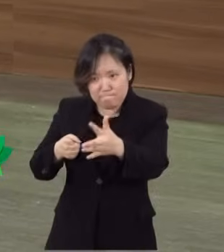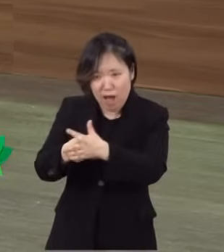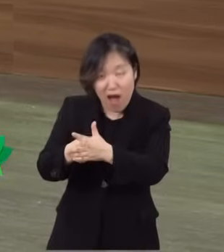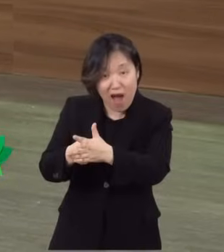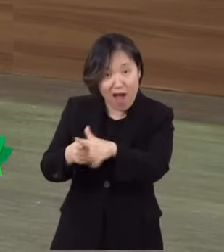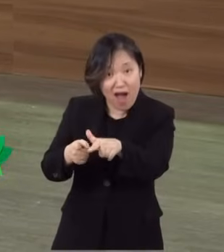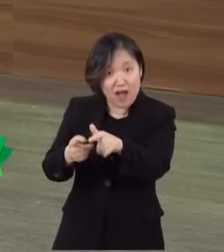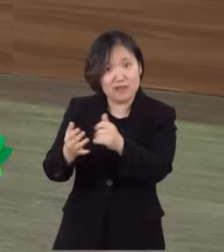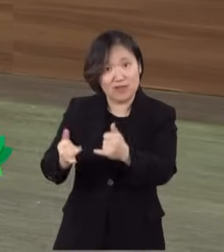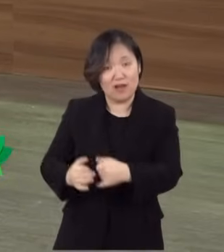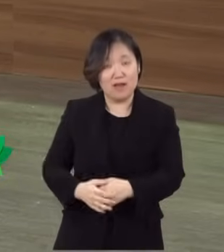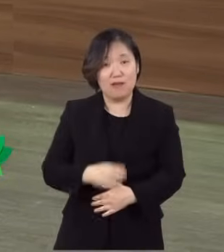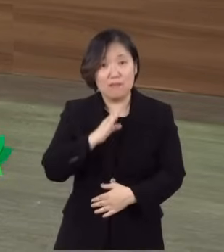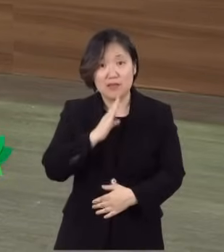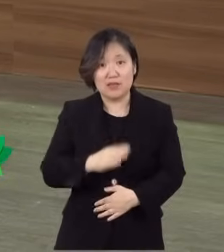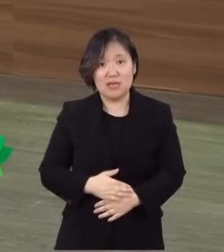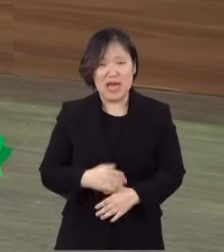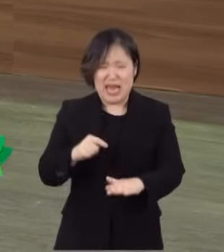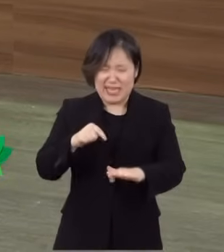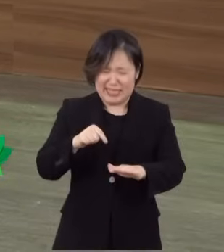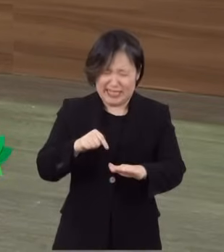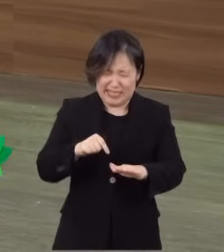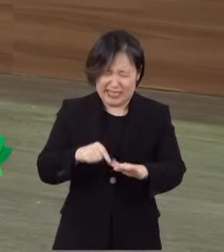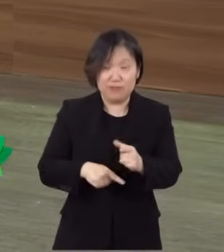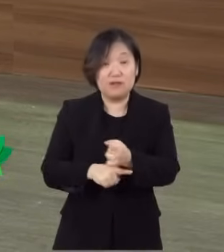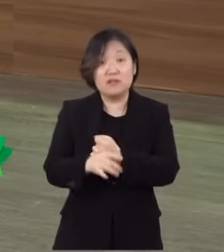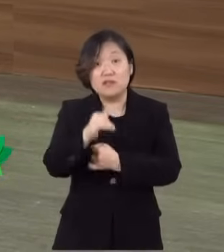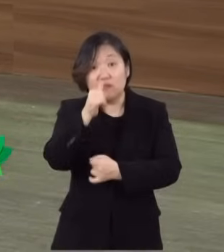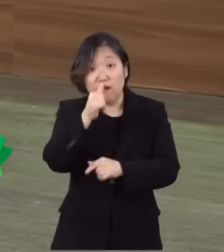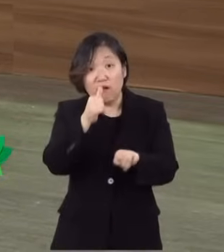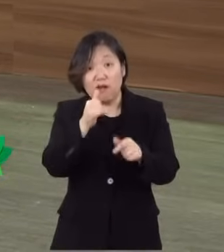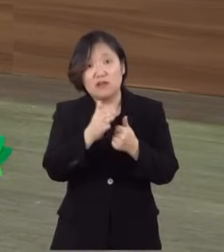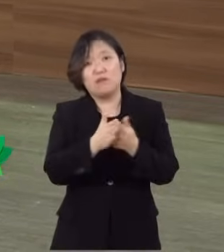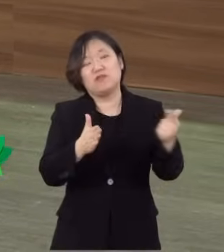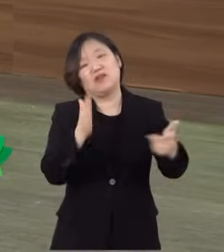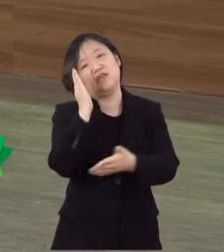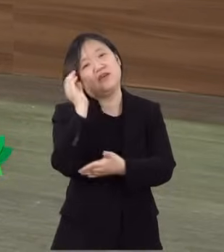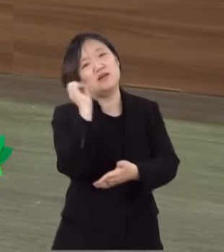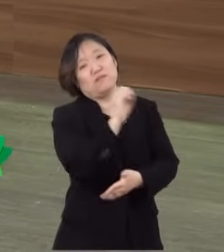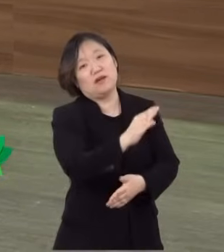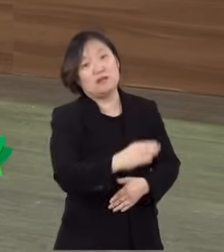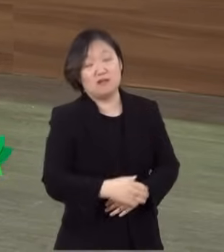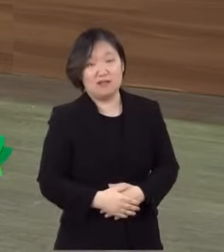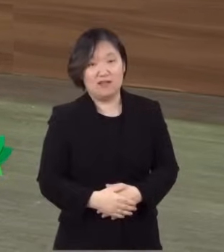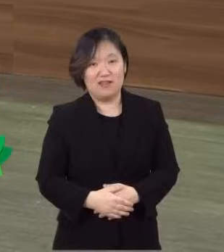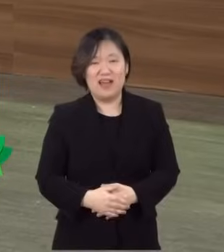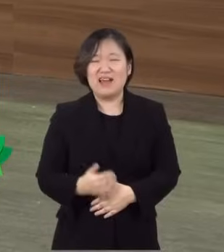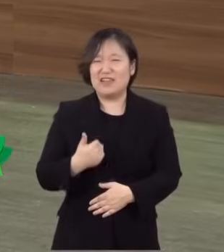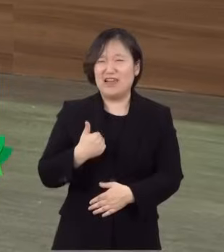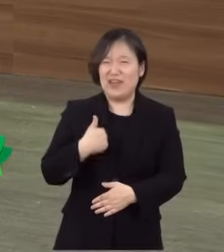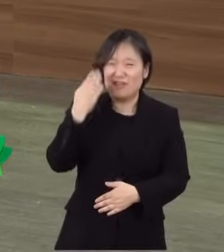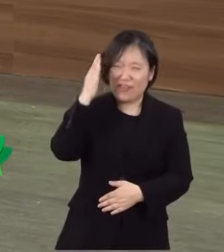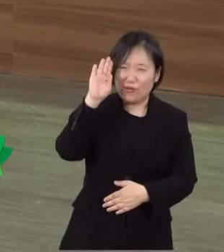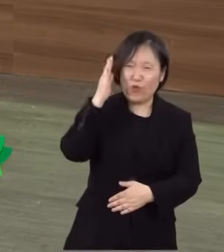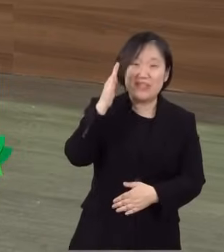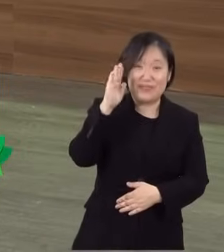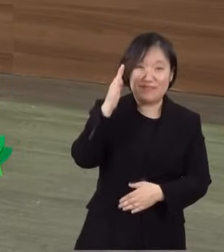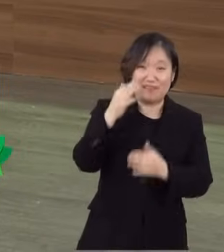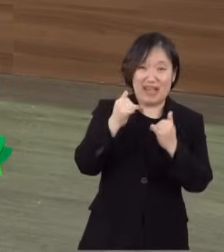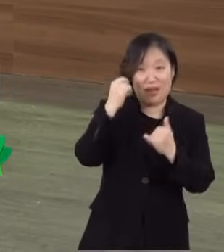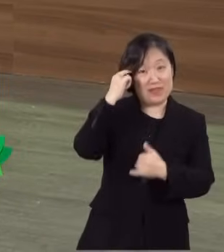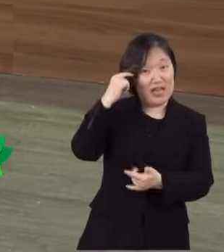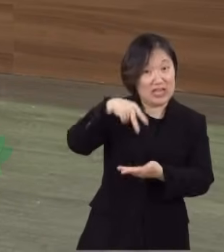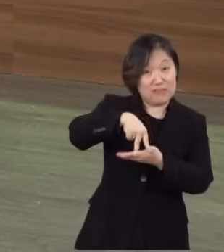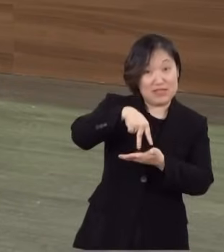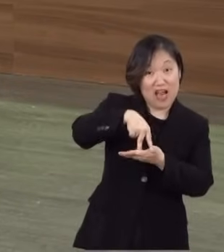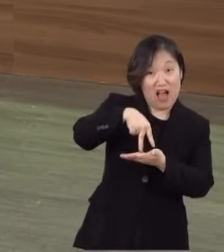부처님이 다 모든 걸 꿰뚫어 보시고 깊은 뜻이 있어서 그런 말씀을 하셨지만 또 요새 눈으로